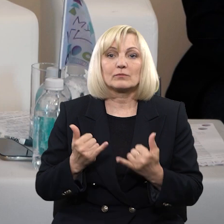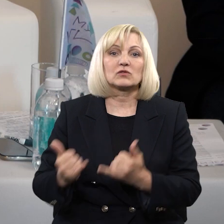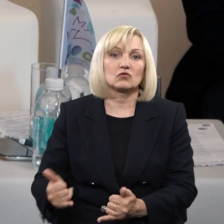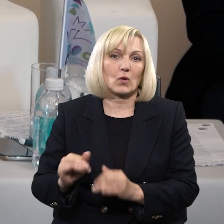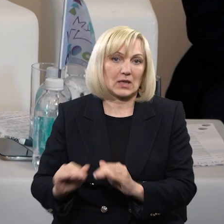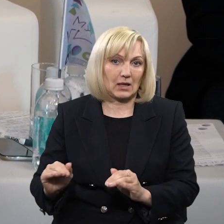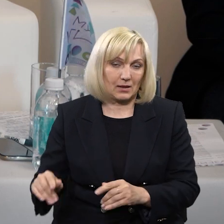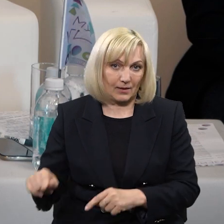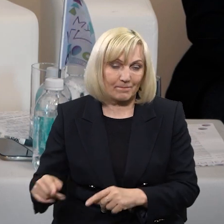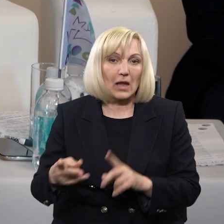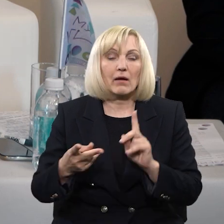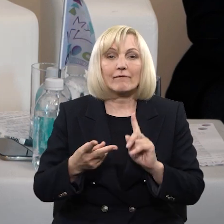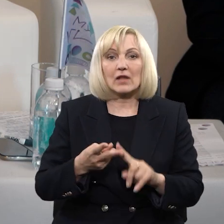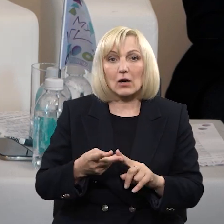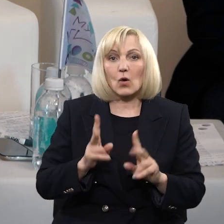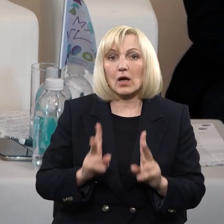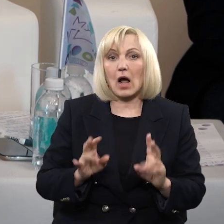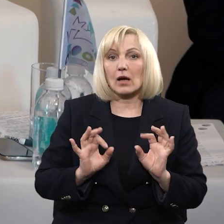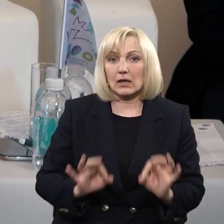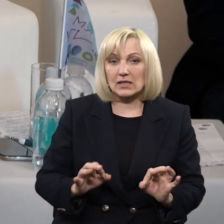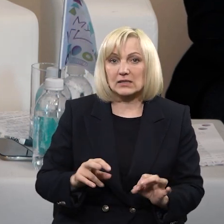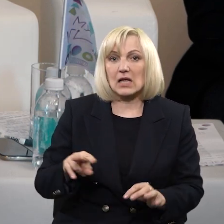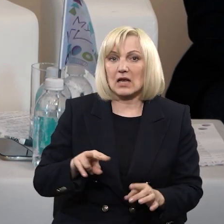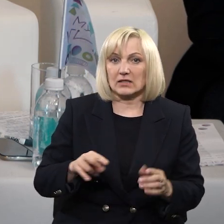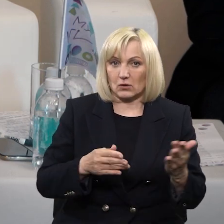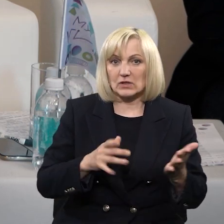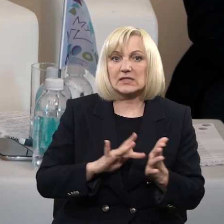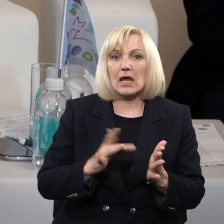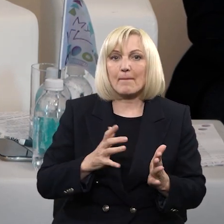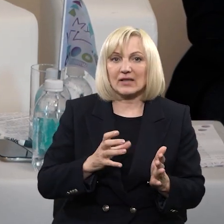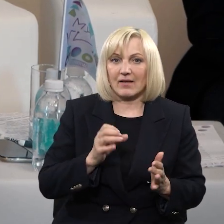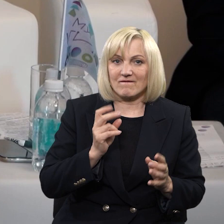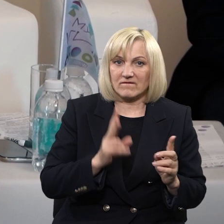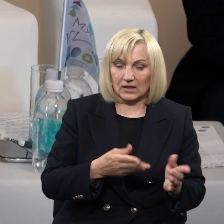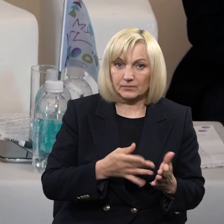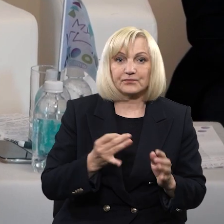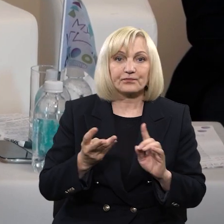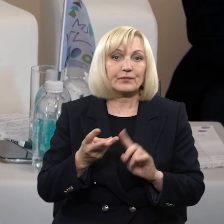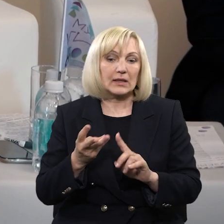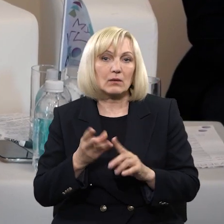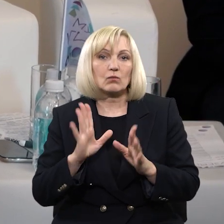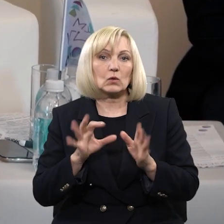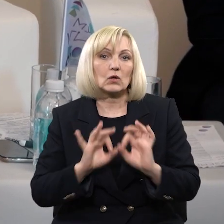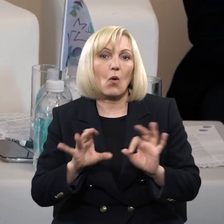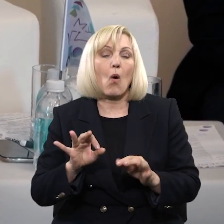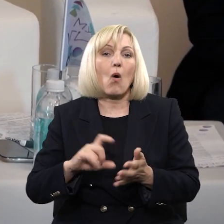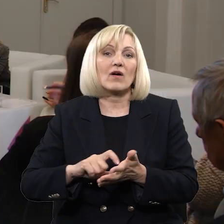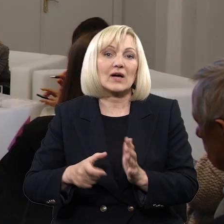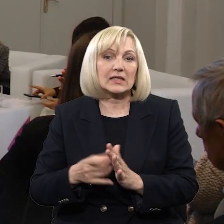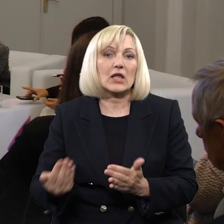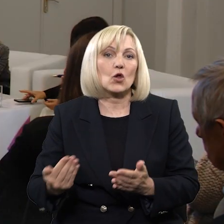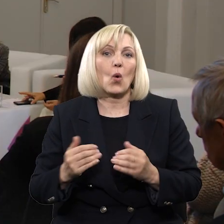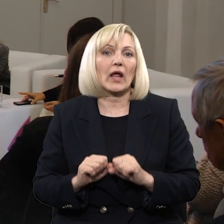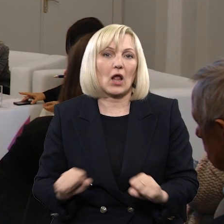подрастающим поколению второй как раз литературный конвей Серебряного веку и третий будет рассказывать повествовать о